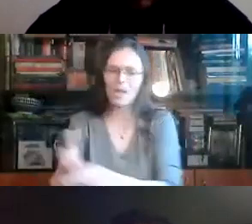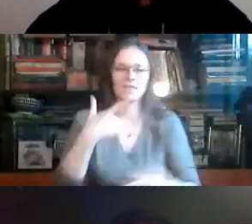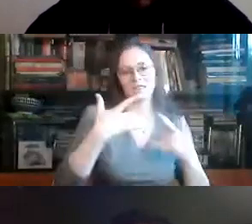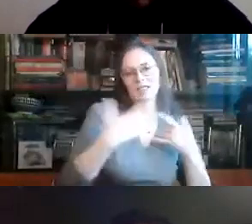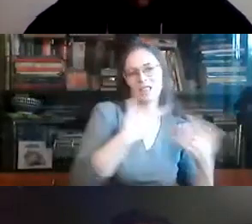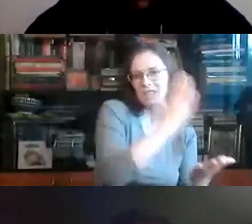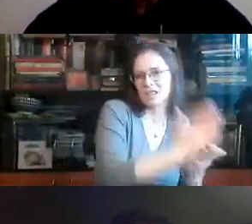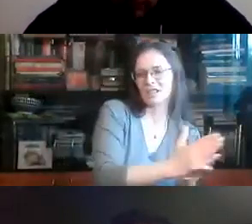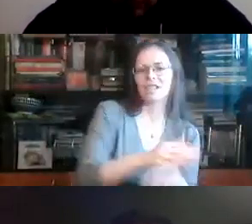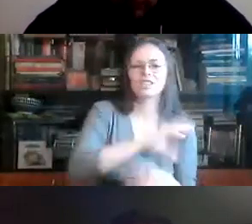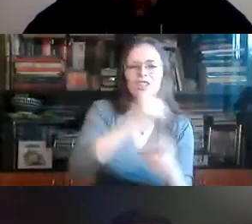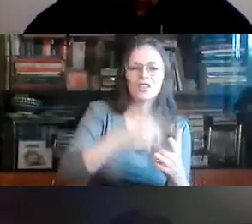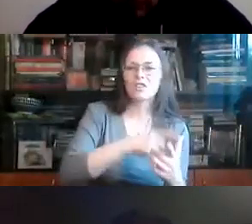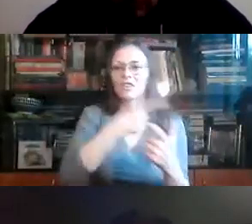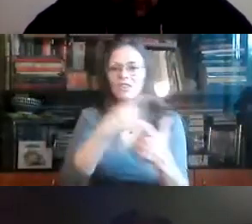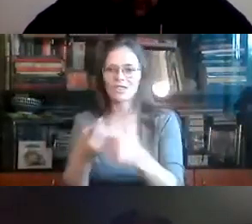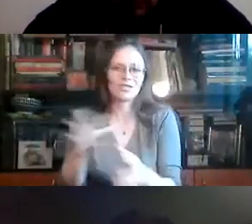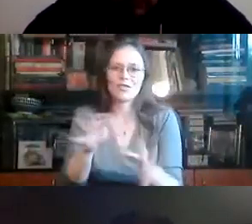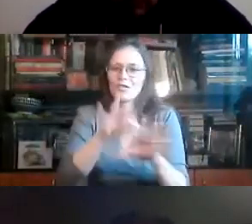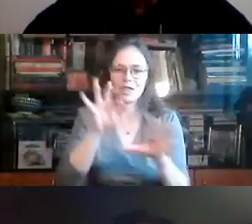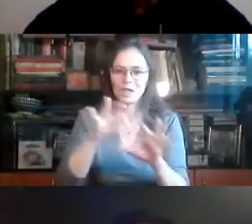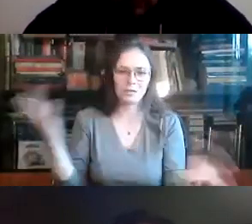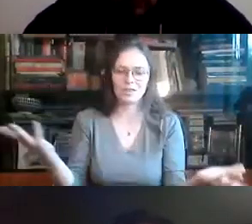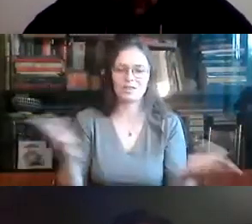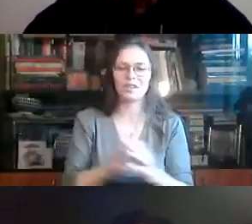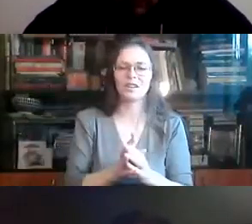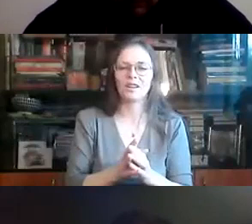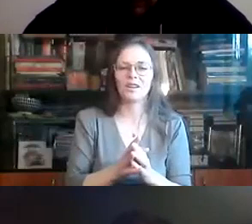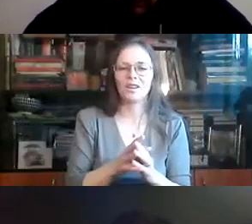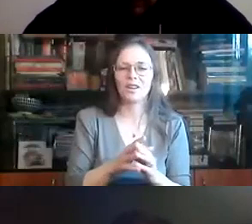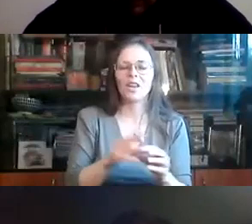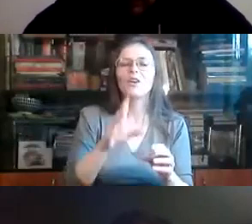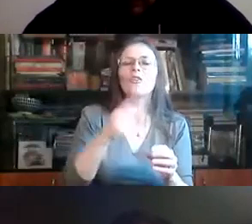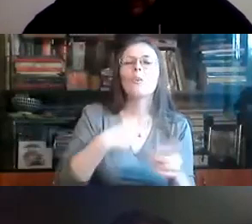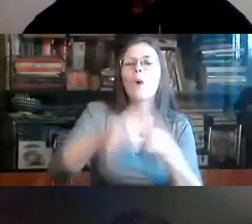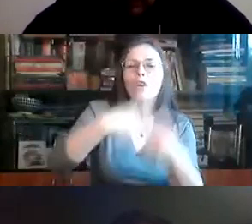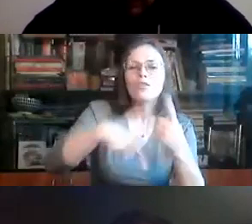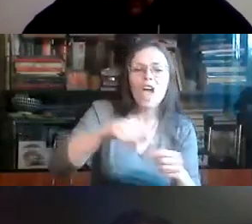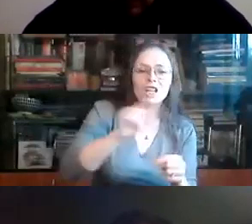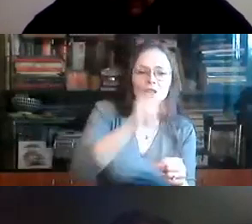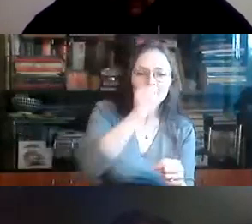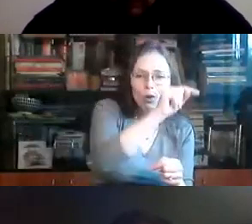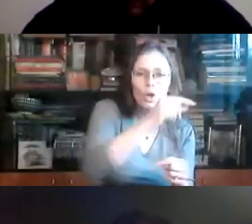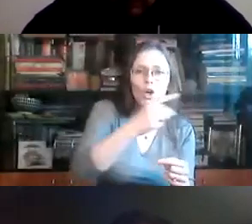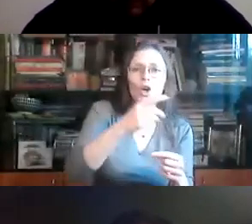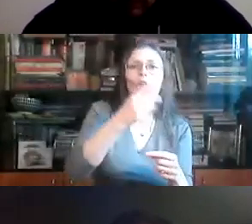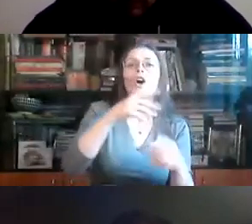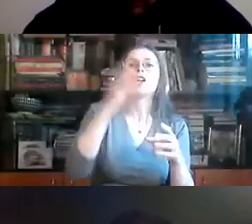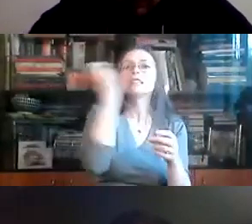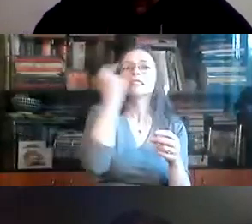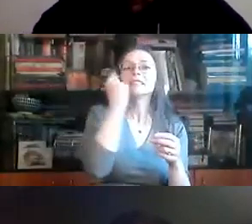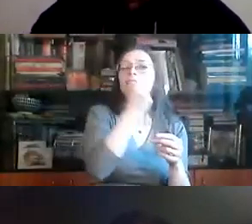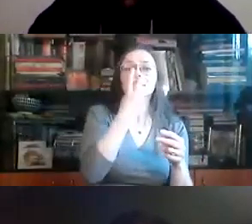создавая систему там звука Dolby или 3D, чтобы зритель в кино мог себя почувствовать